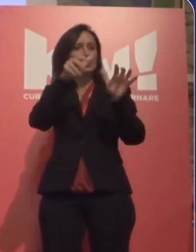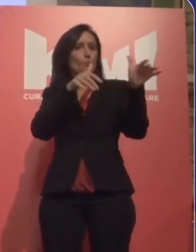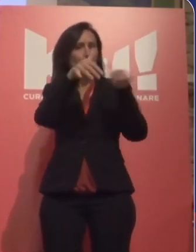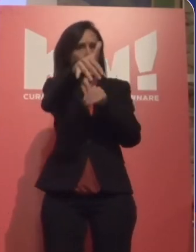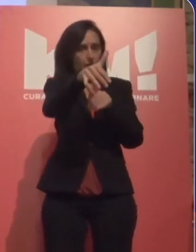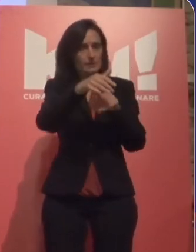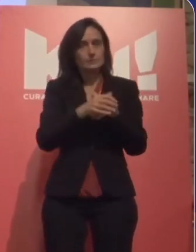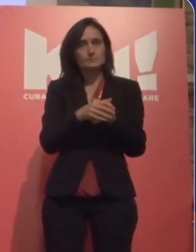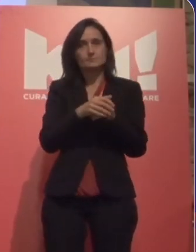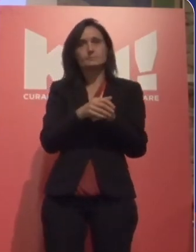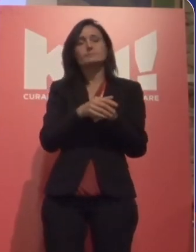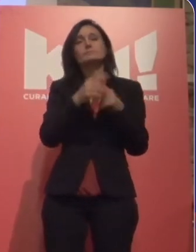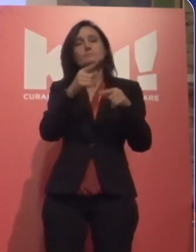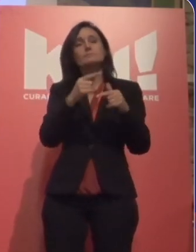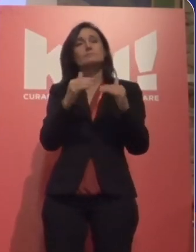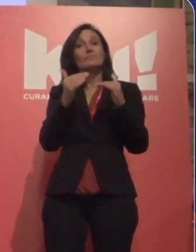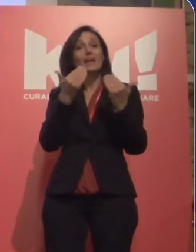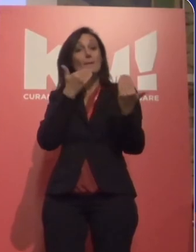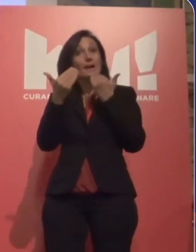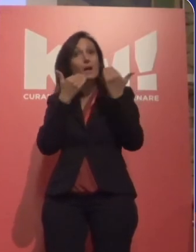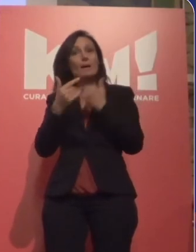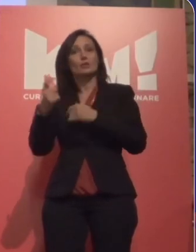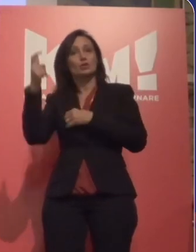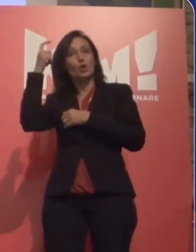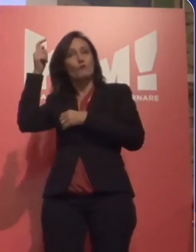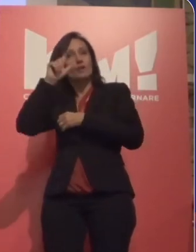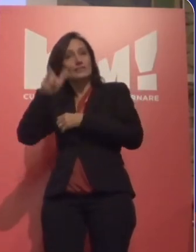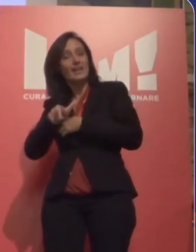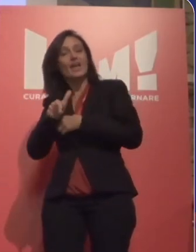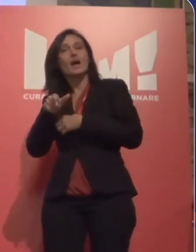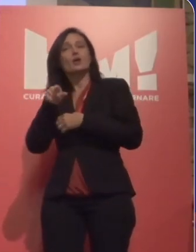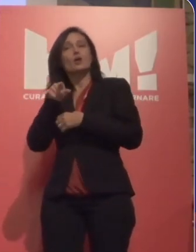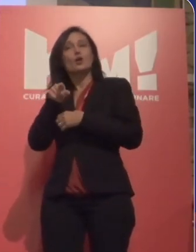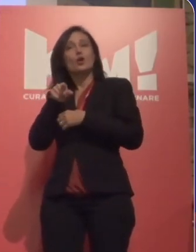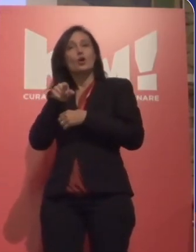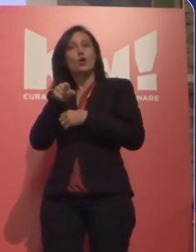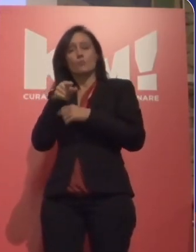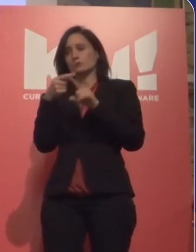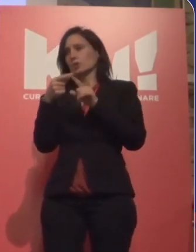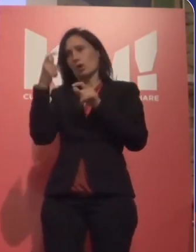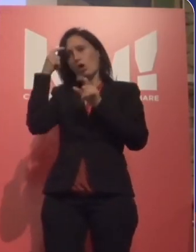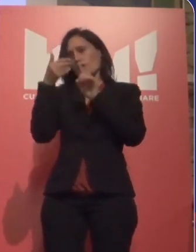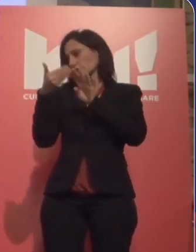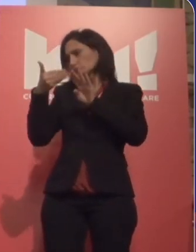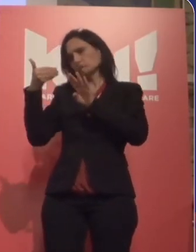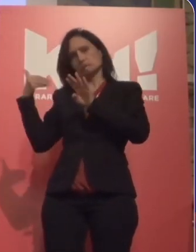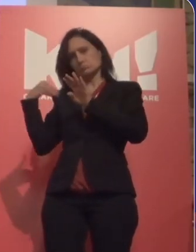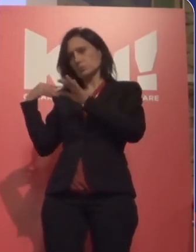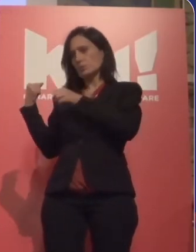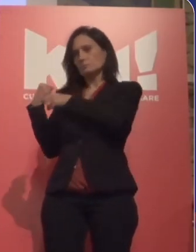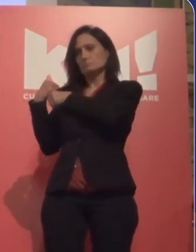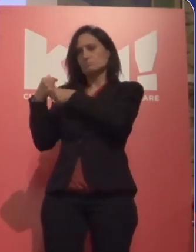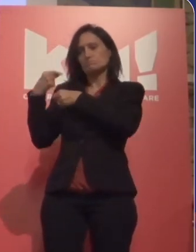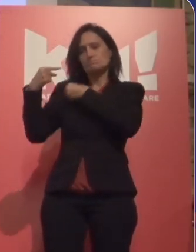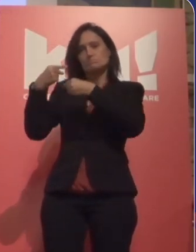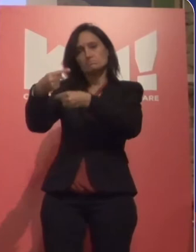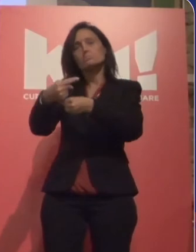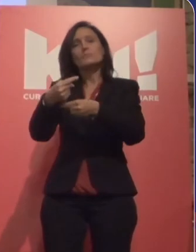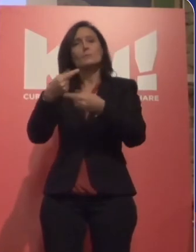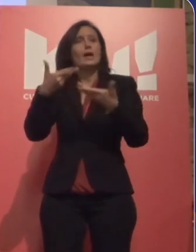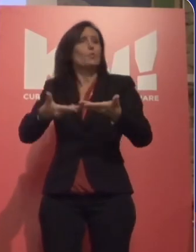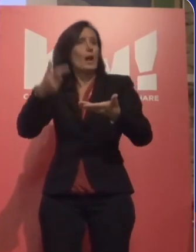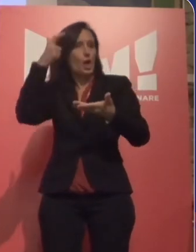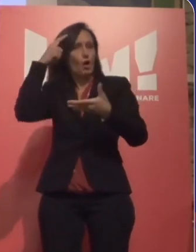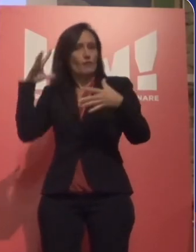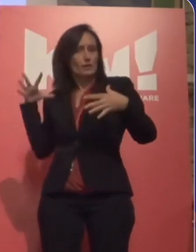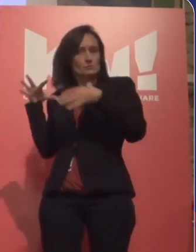tra cui quello italiano precedente rispetto a questo su cui poi l'attuale governo è stato coerente ha